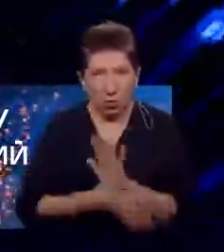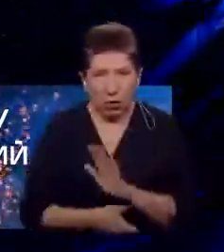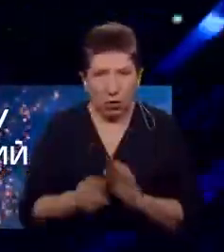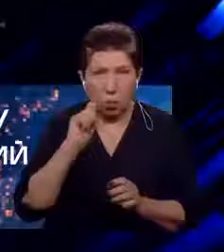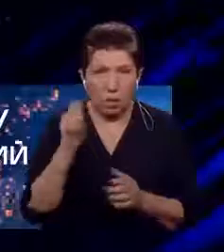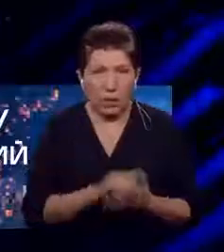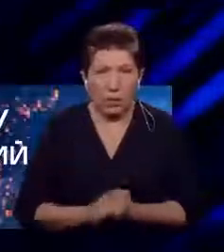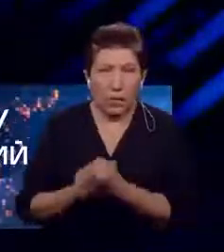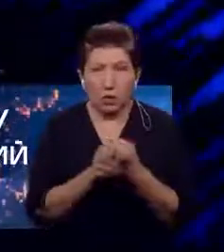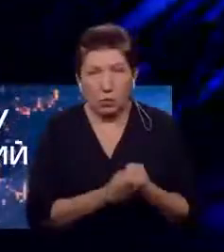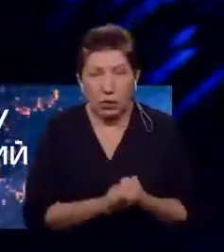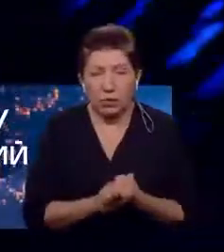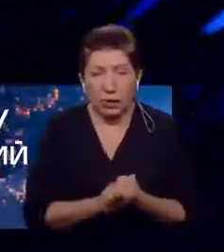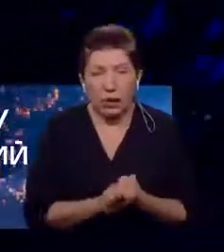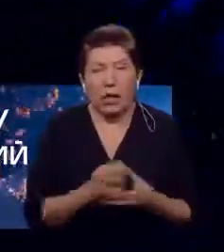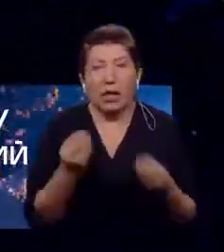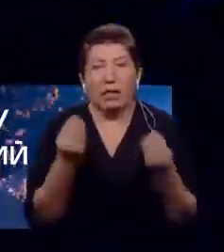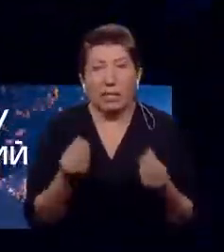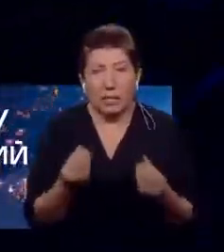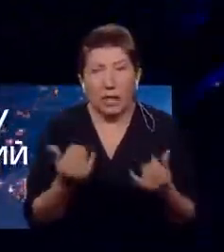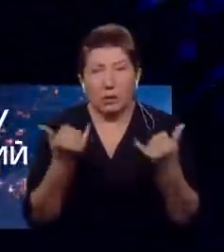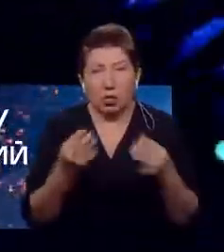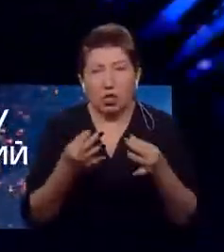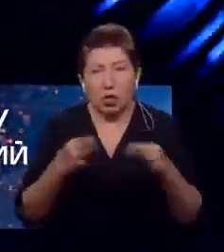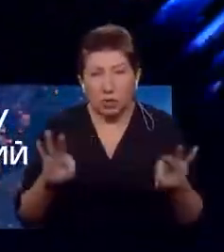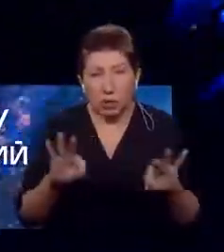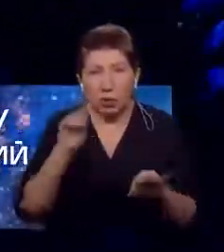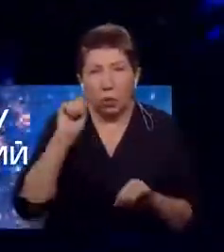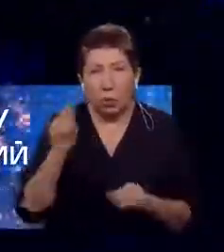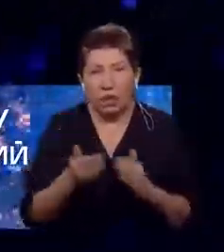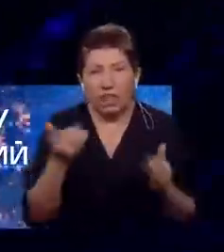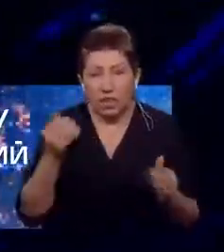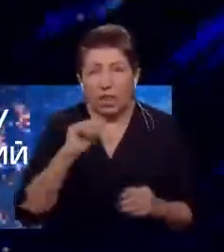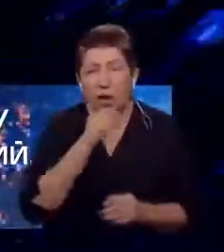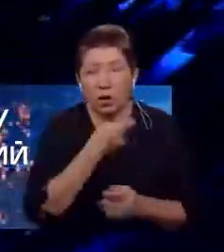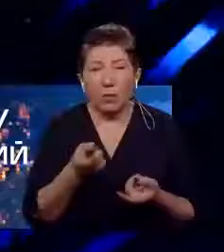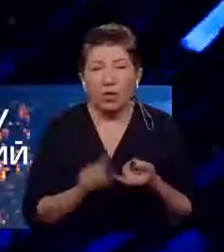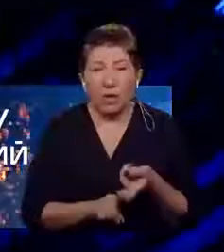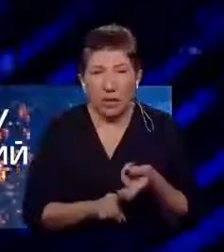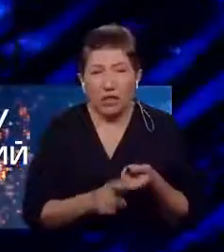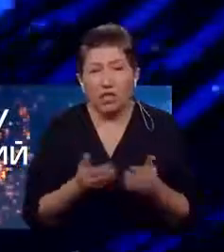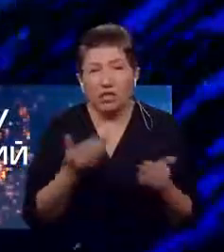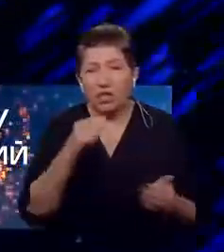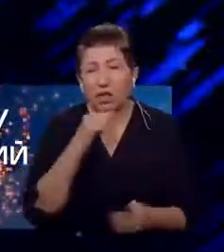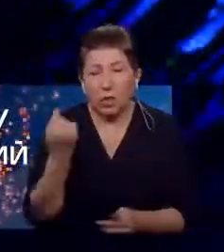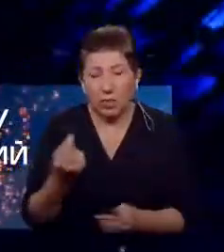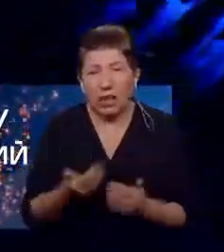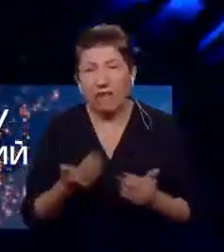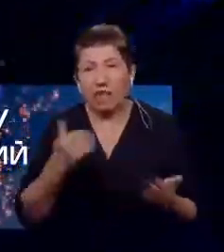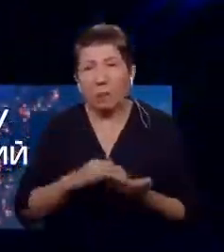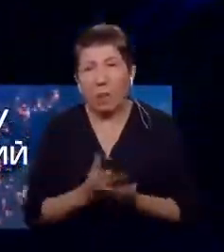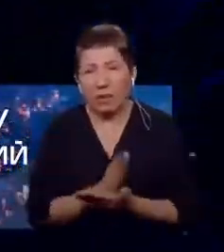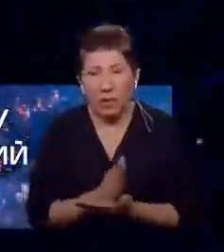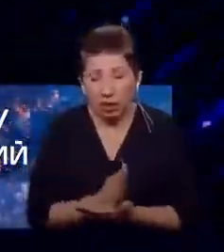суспільство. Ціна сьогоднішньої свободи України від економічної залежності від Росії, від